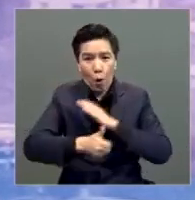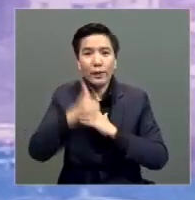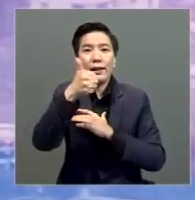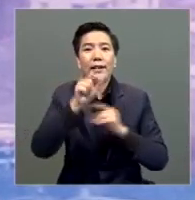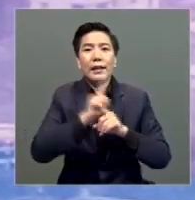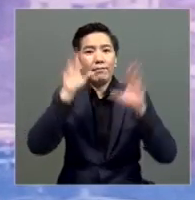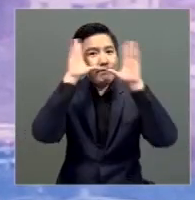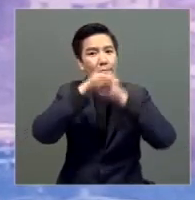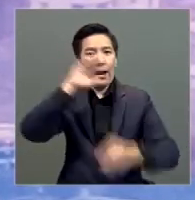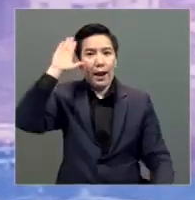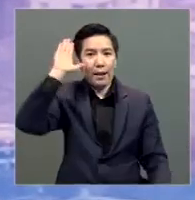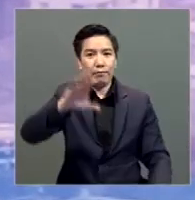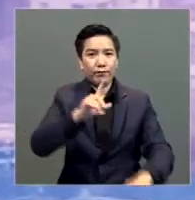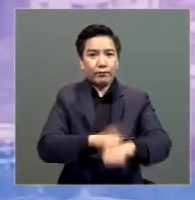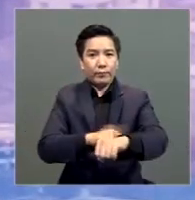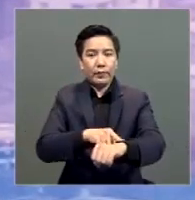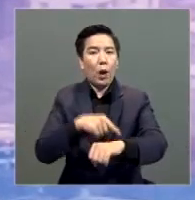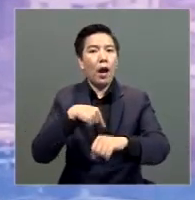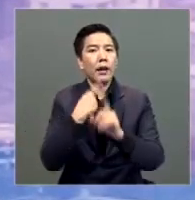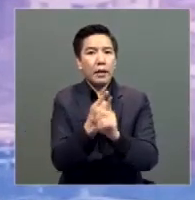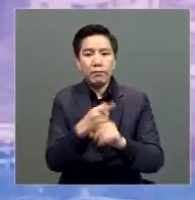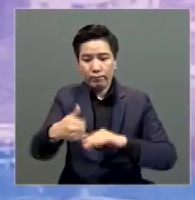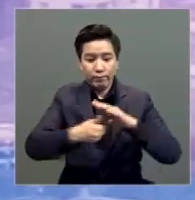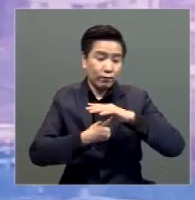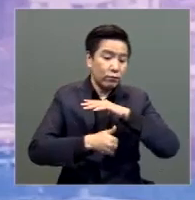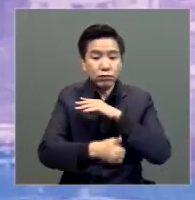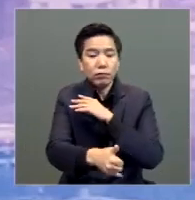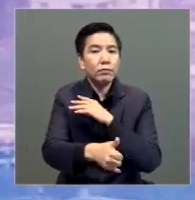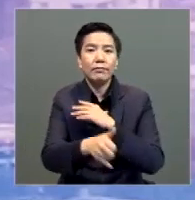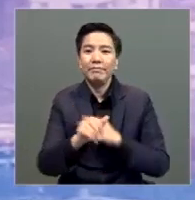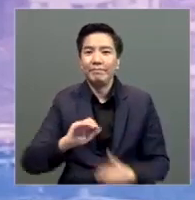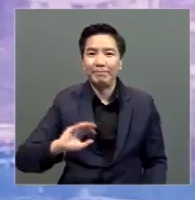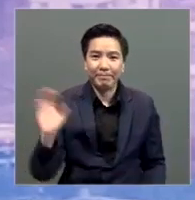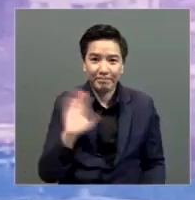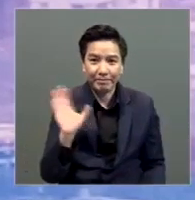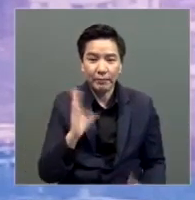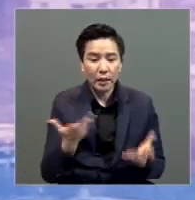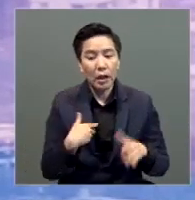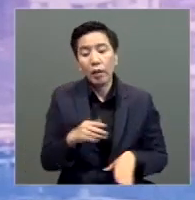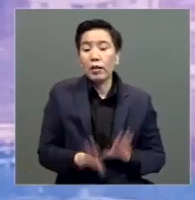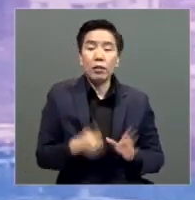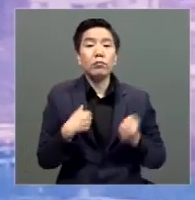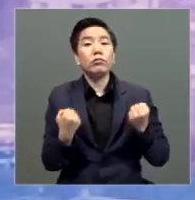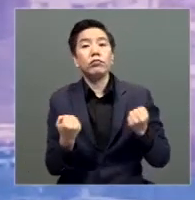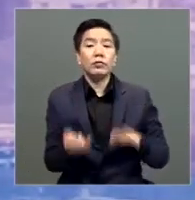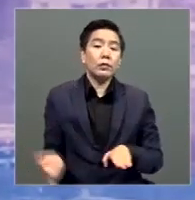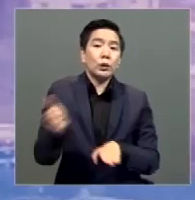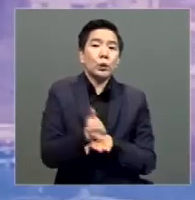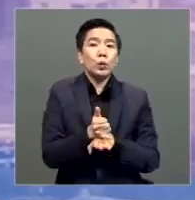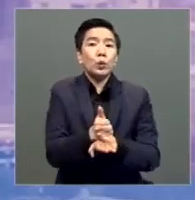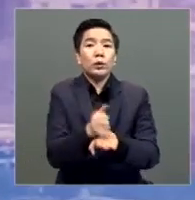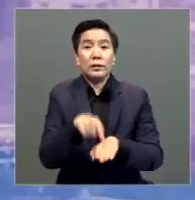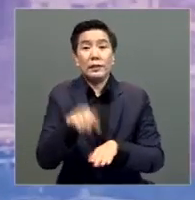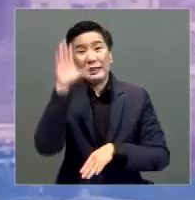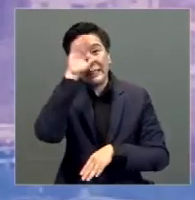เมื่อถึงเวลาที่กำหนดท่านจะออกมาอยู่ข้างนอกหรือเดินทางอยู่บนท้องถ